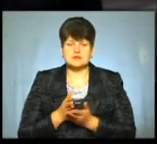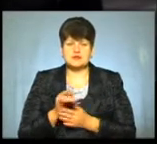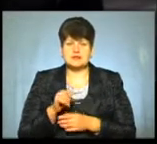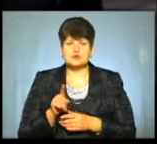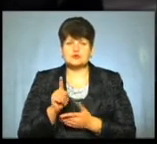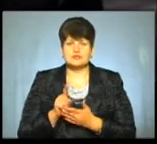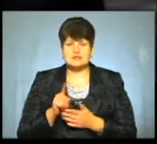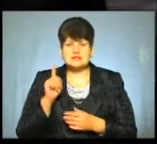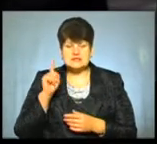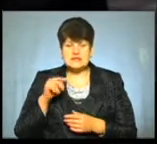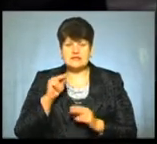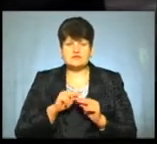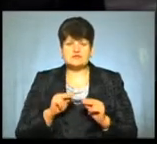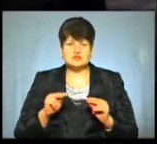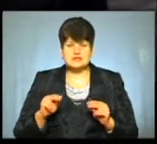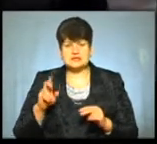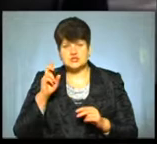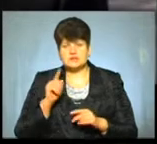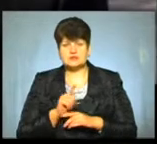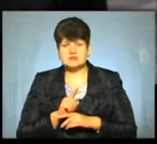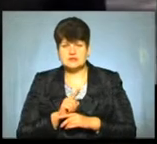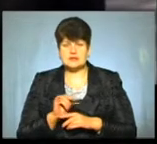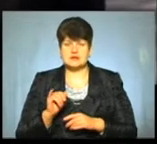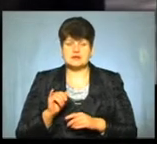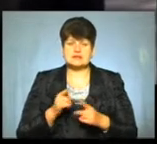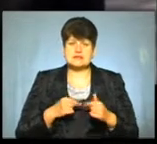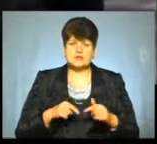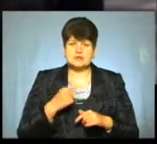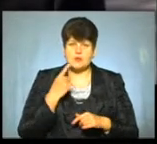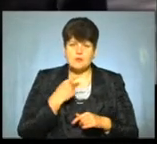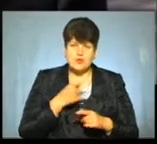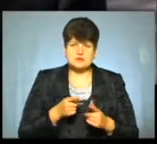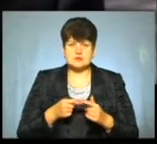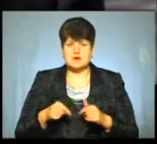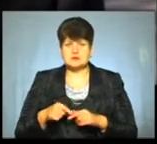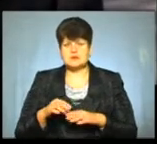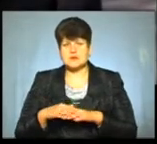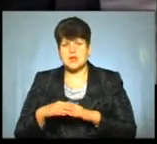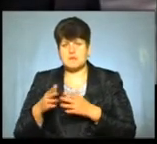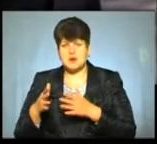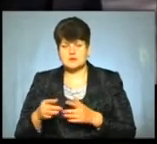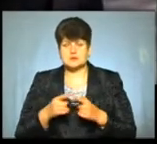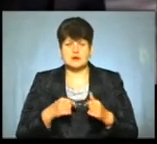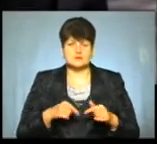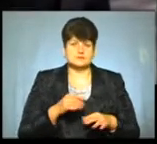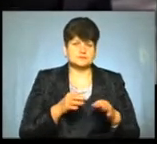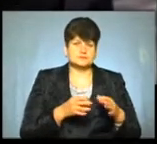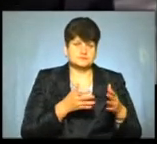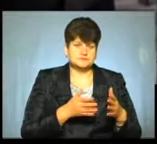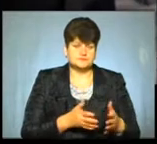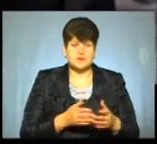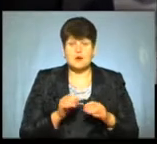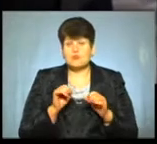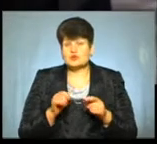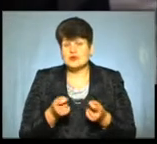спрямування. Те, що повинен знати вчитель. Це і запитання державного стандарту, і запитання з галузі мови, і запитання з галузі математики, і з природничої